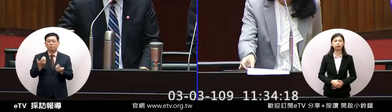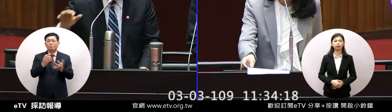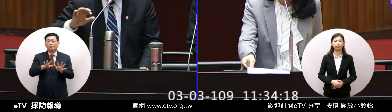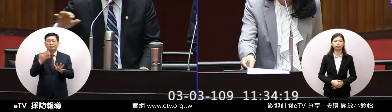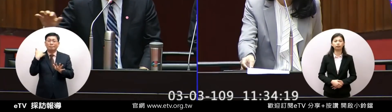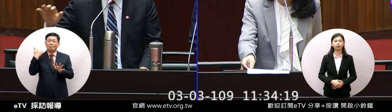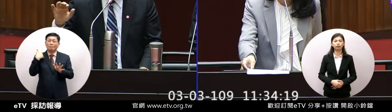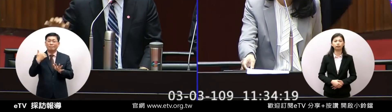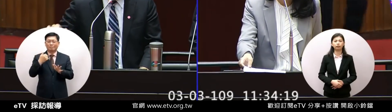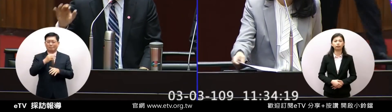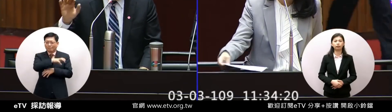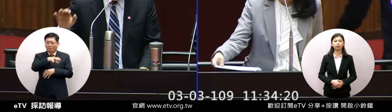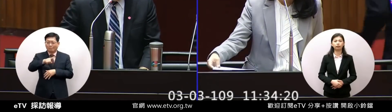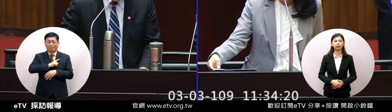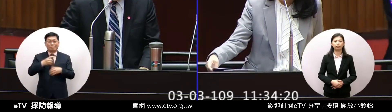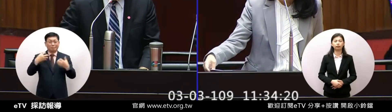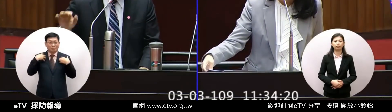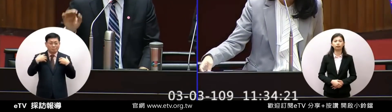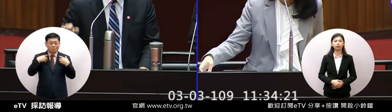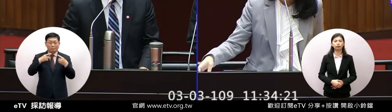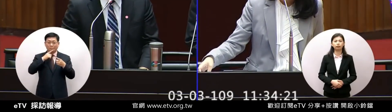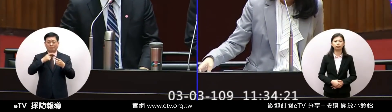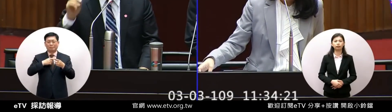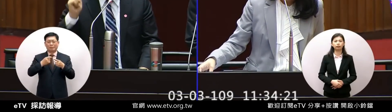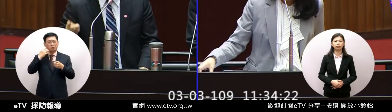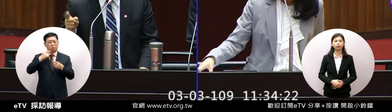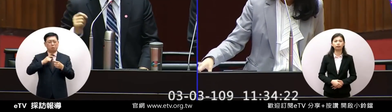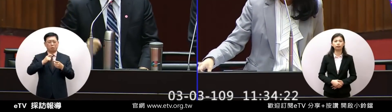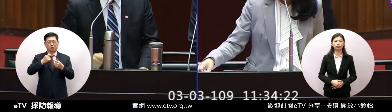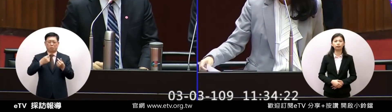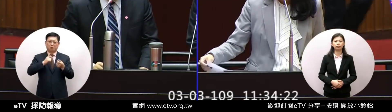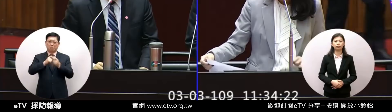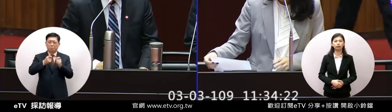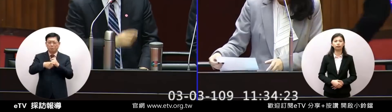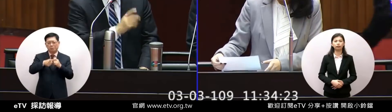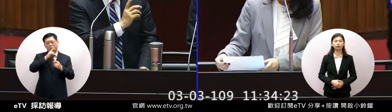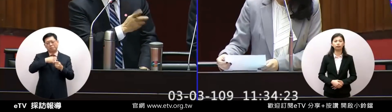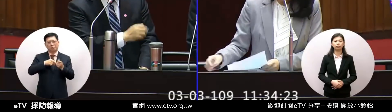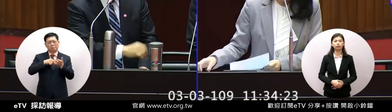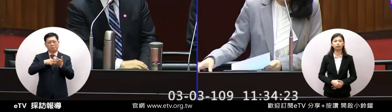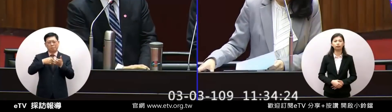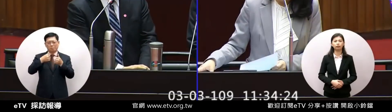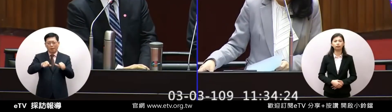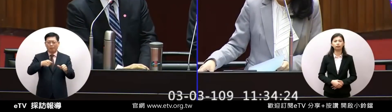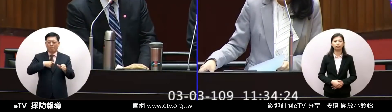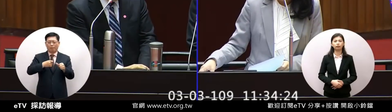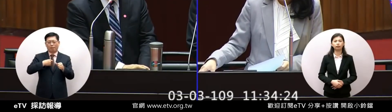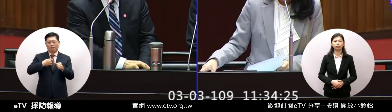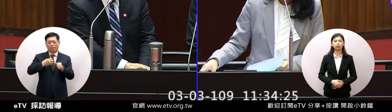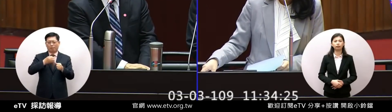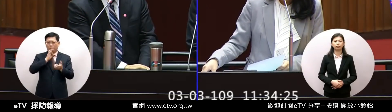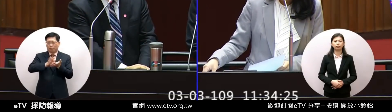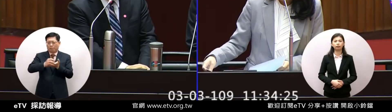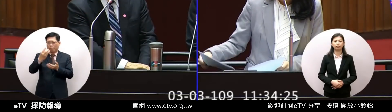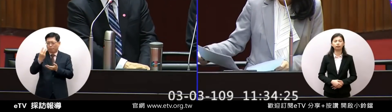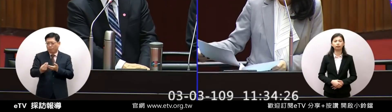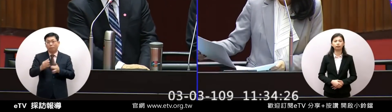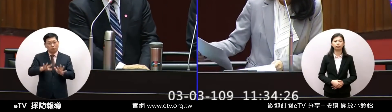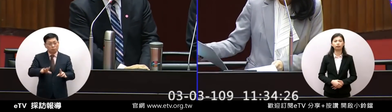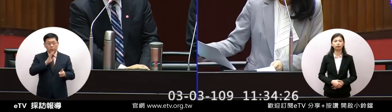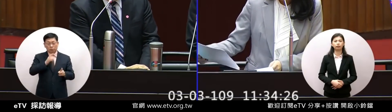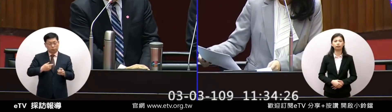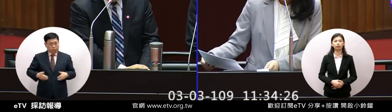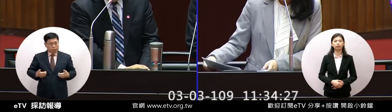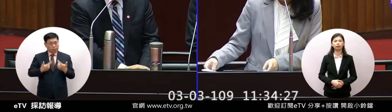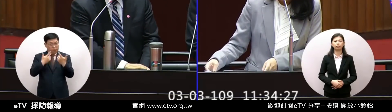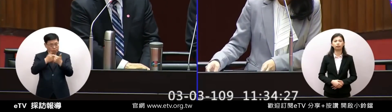经有上次各部位如果执行偏低，那一定找出原因。这一次就这些救急